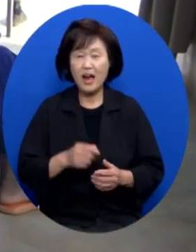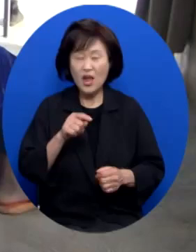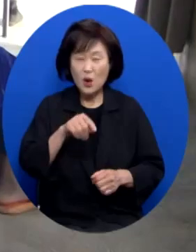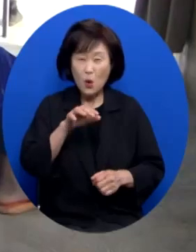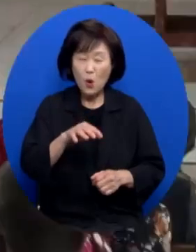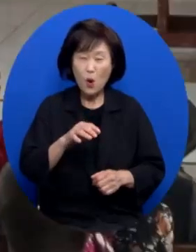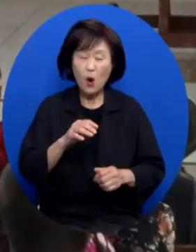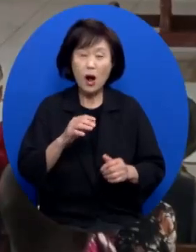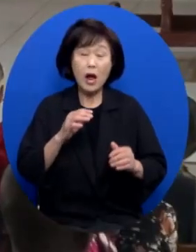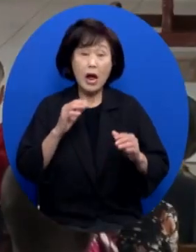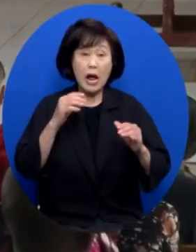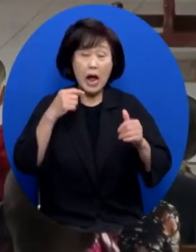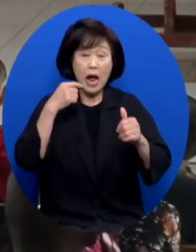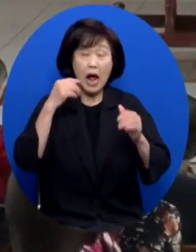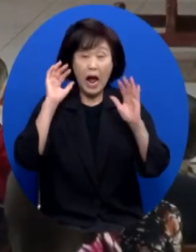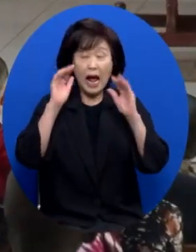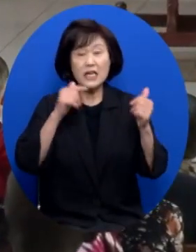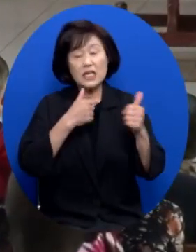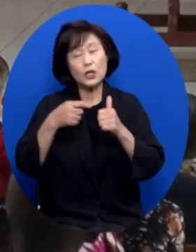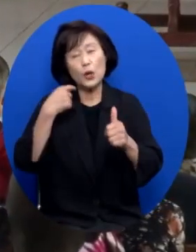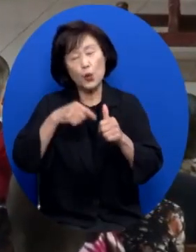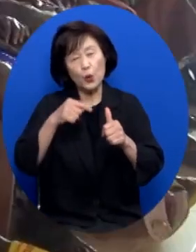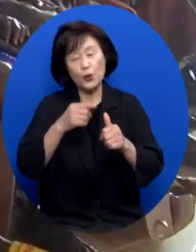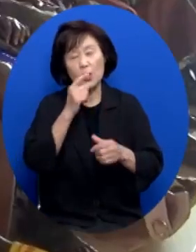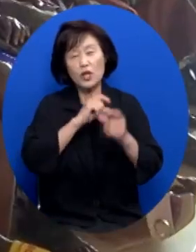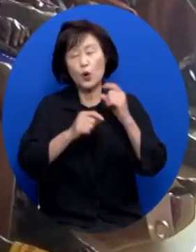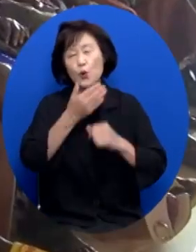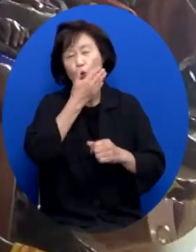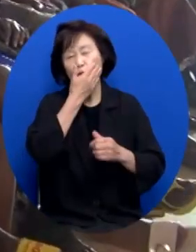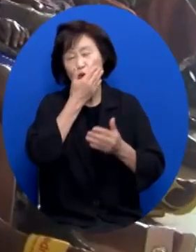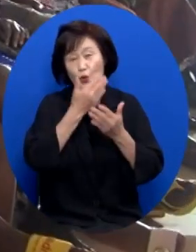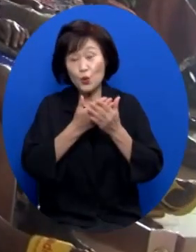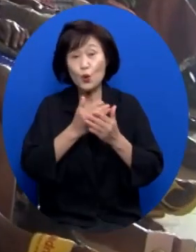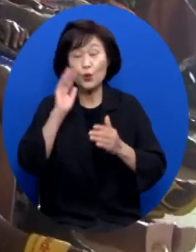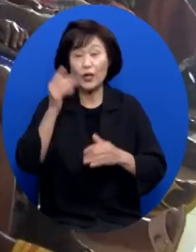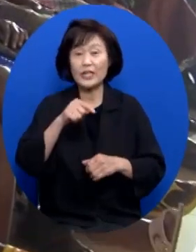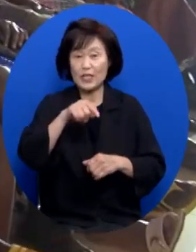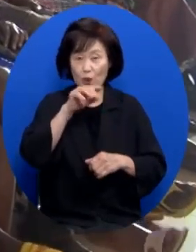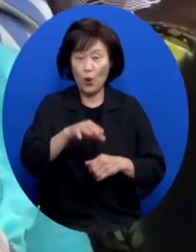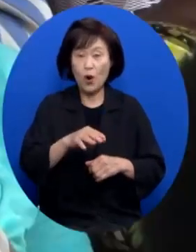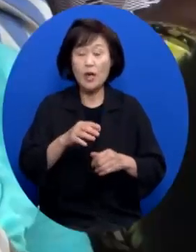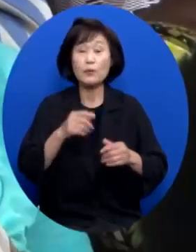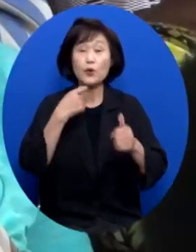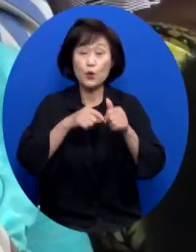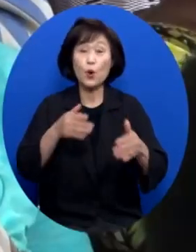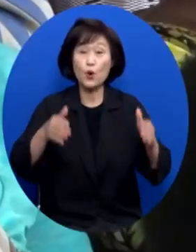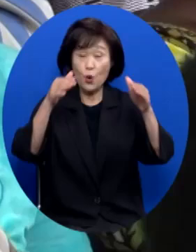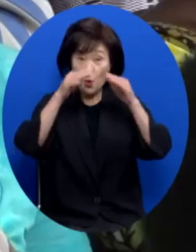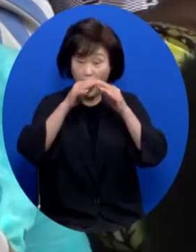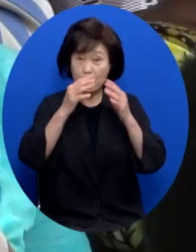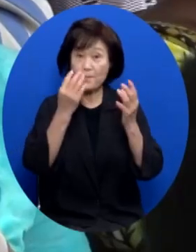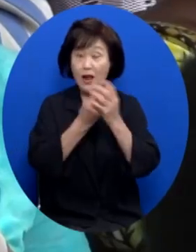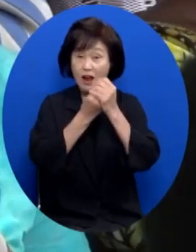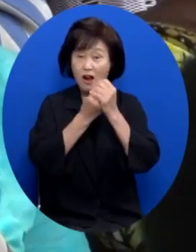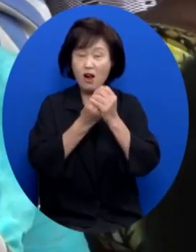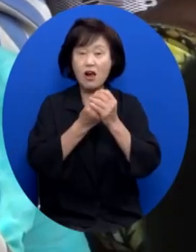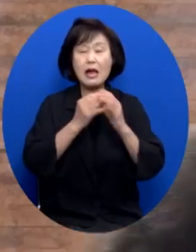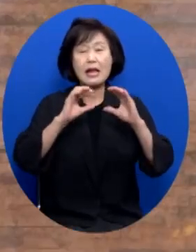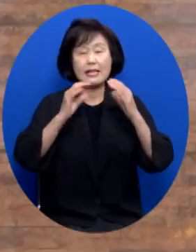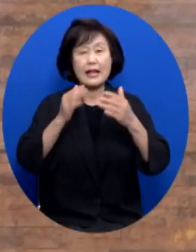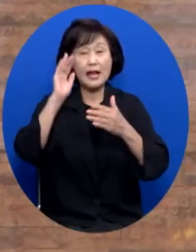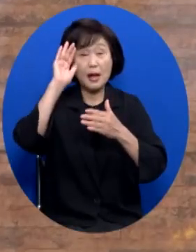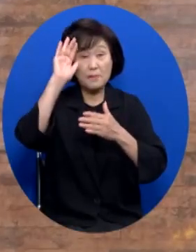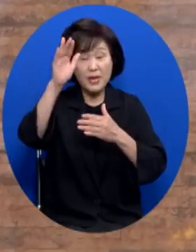인재의 중요성이 더욱 강조되는 르완다의 상황 속 이번 ICCC 대학 교육관 완공은 국가의 미래를 열어갈 기독